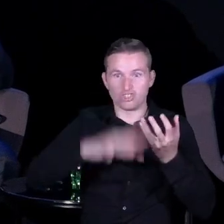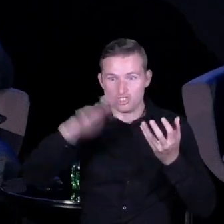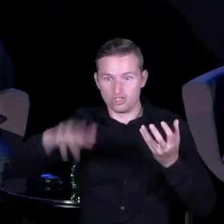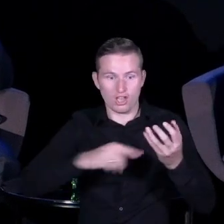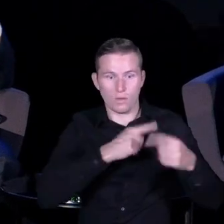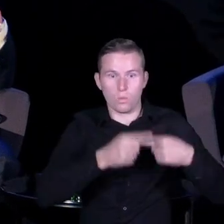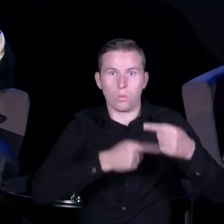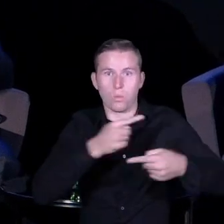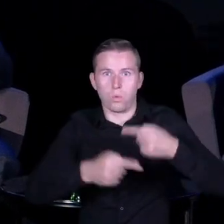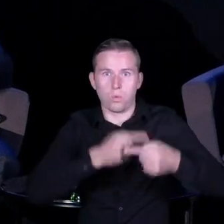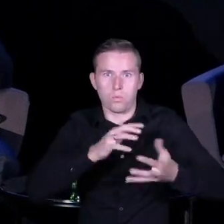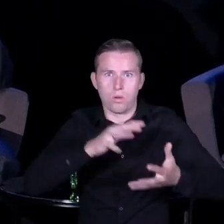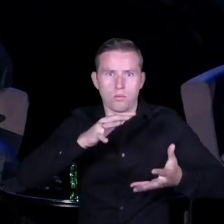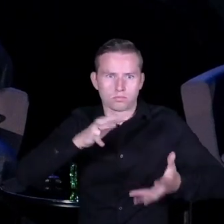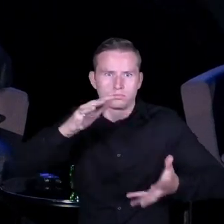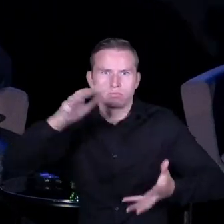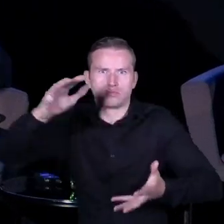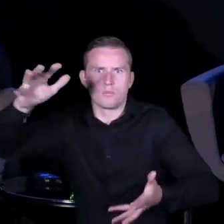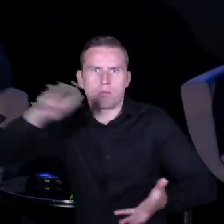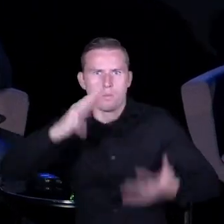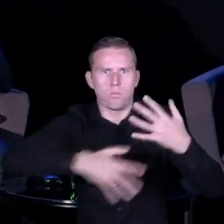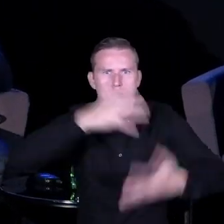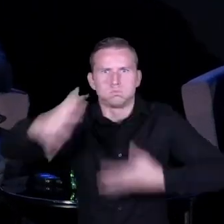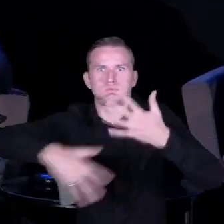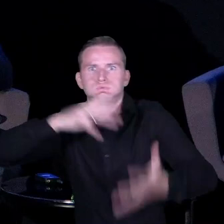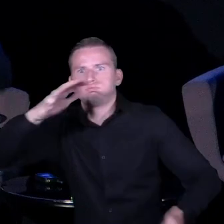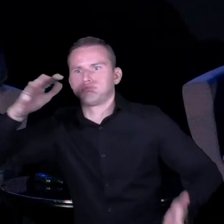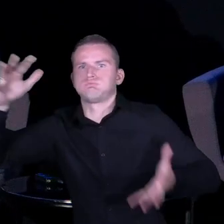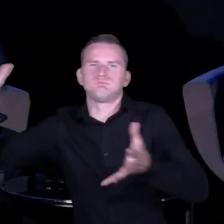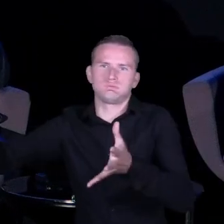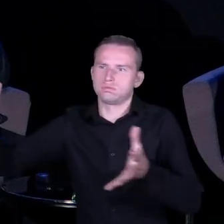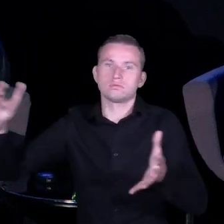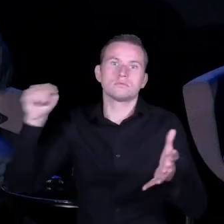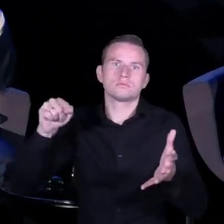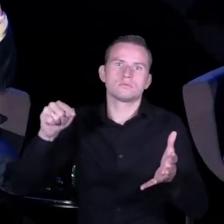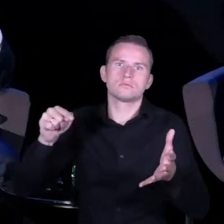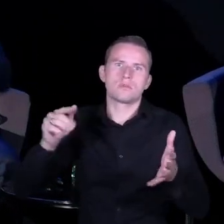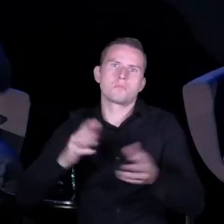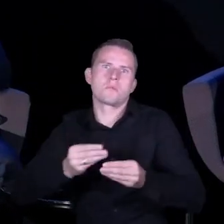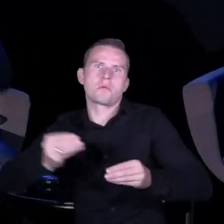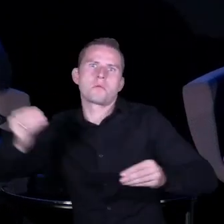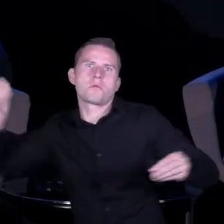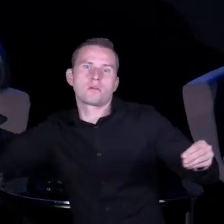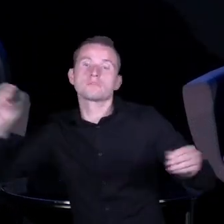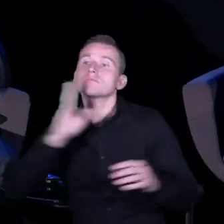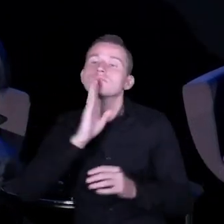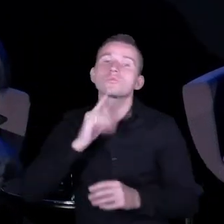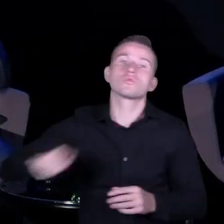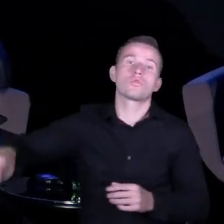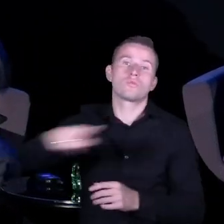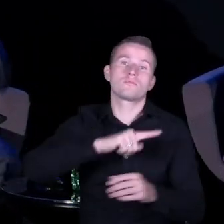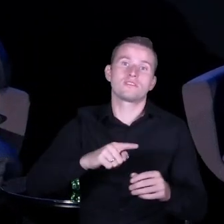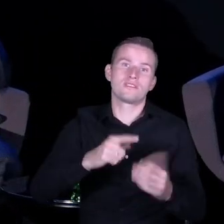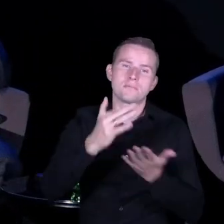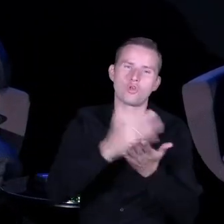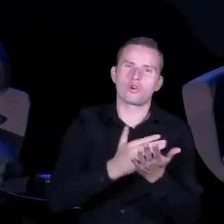coraz bardziej dla nas i powszechna, i widzimy, jak bardzo potrzebna, tak? Zatem i w obszarze